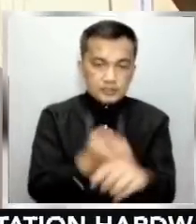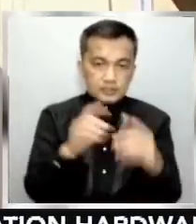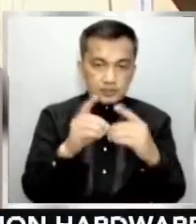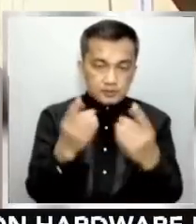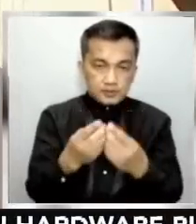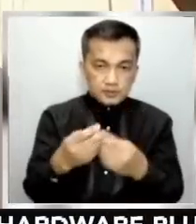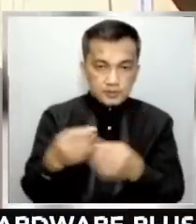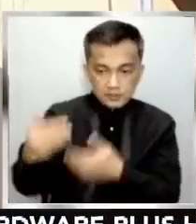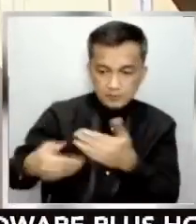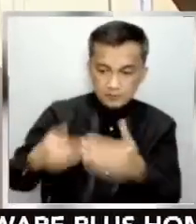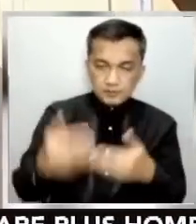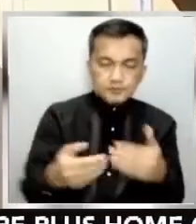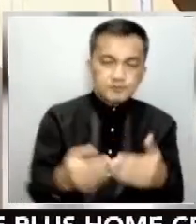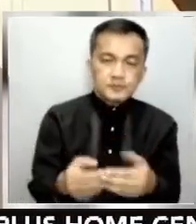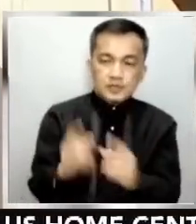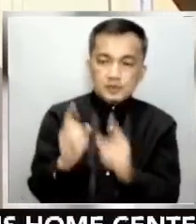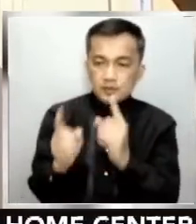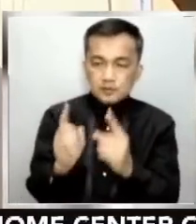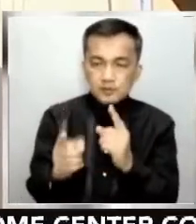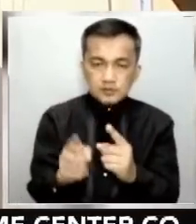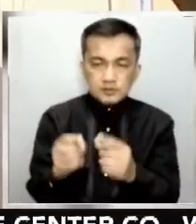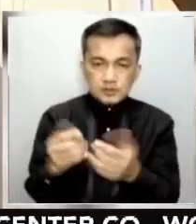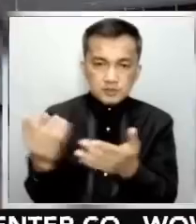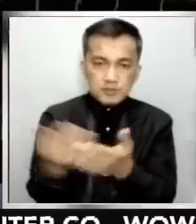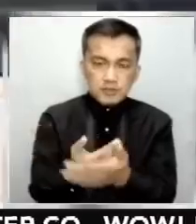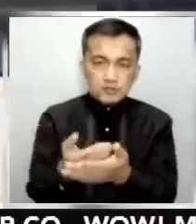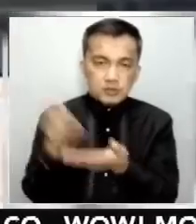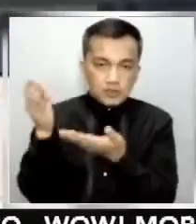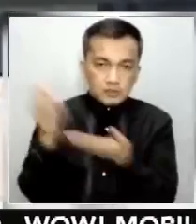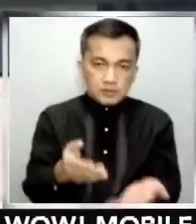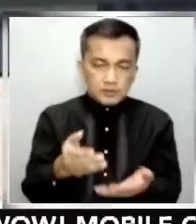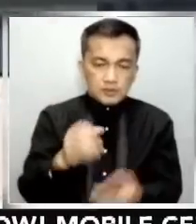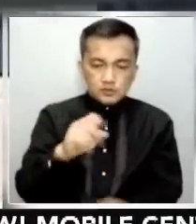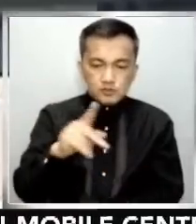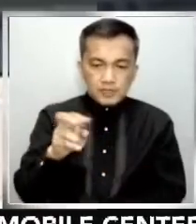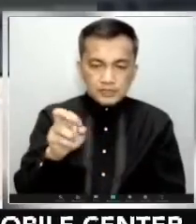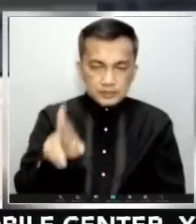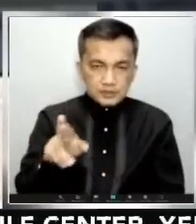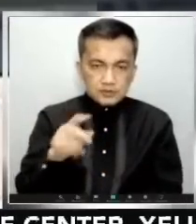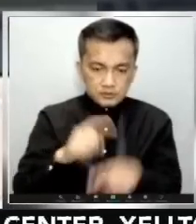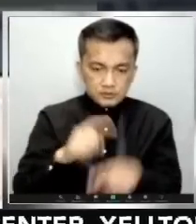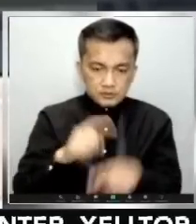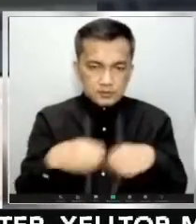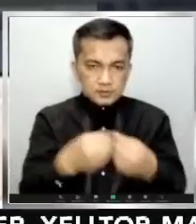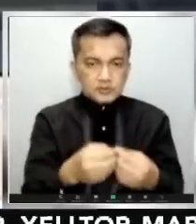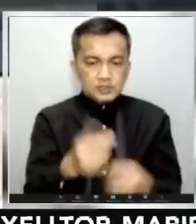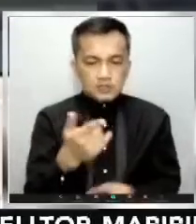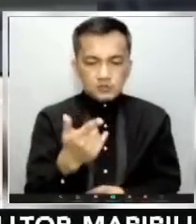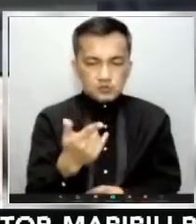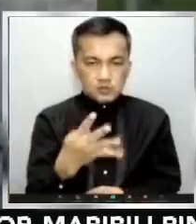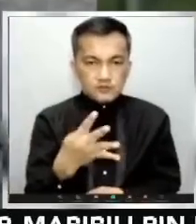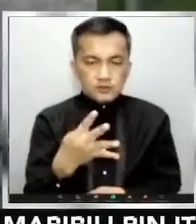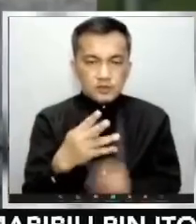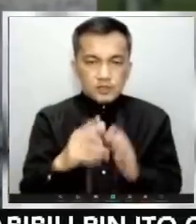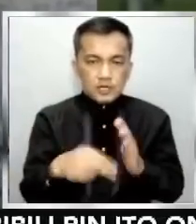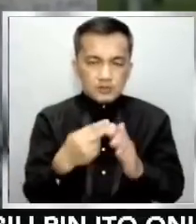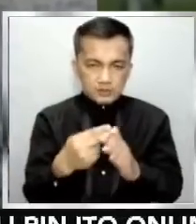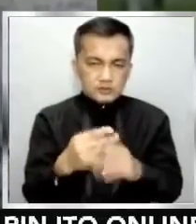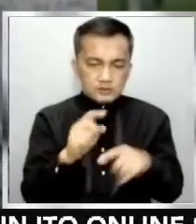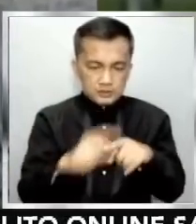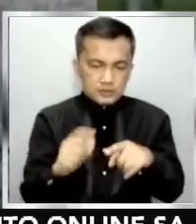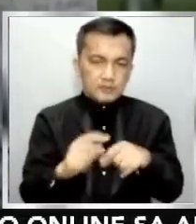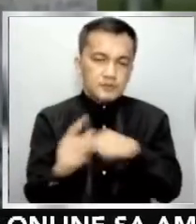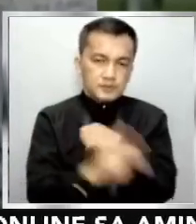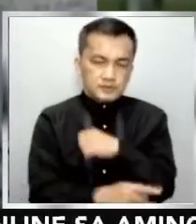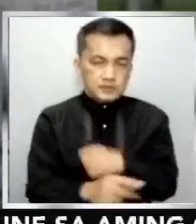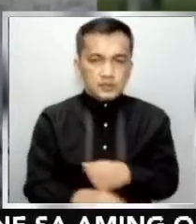ng pakikipag-usap sa isang bagong supplier ng kuryente para mabigyan ng 24 oras na supply ang probinsya. Habang wala pa